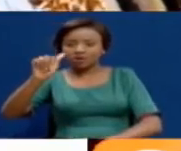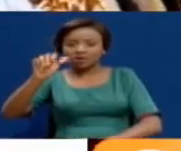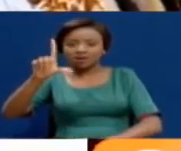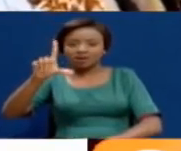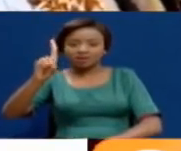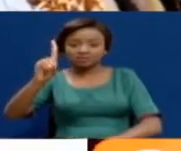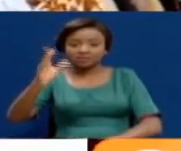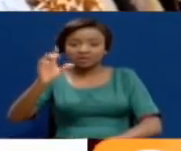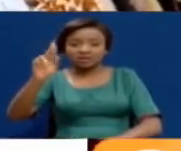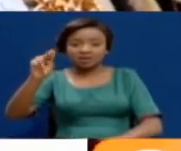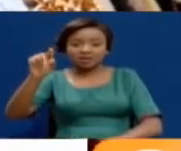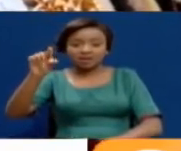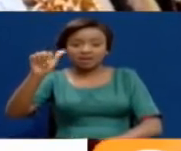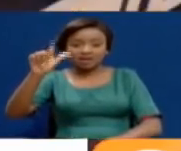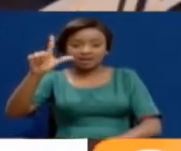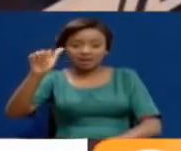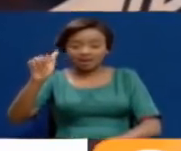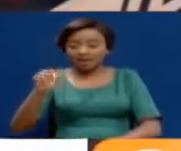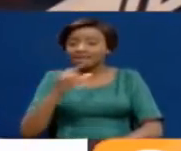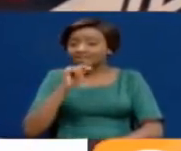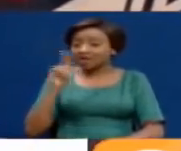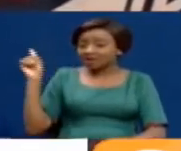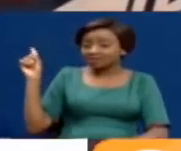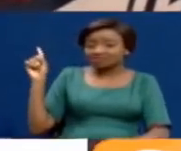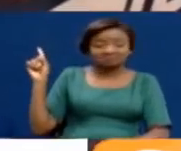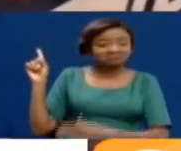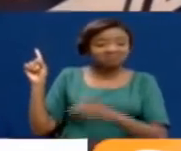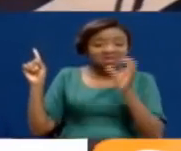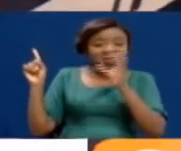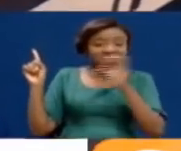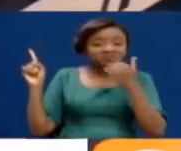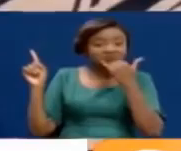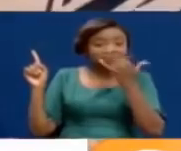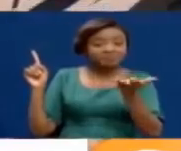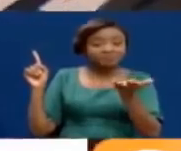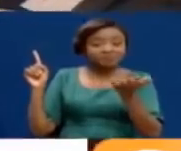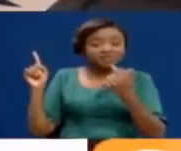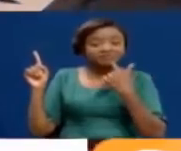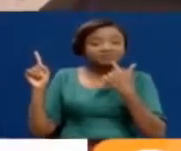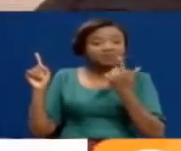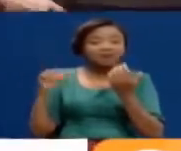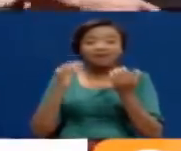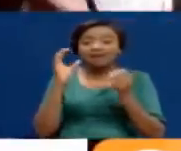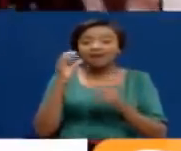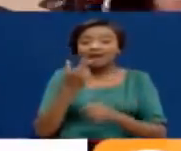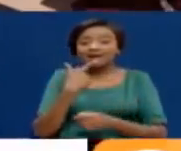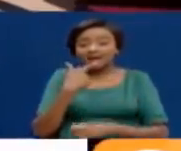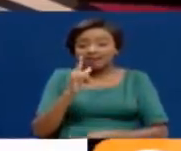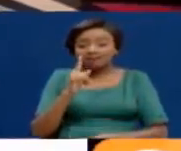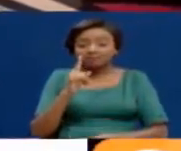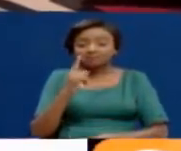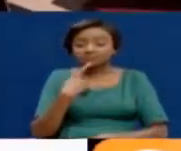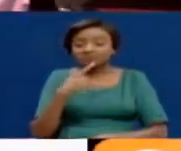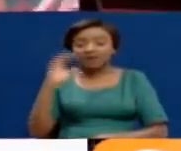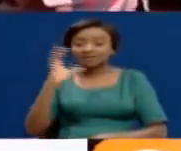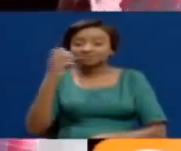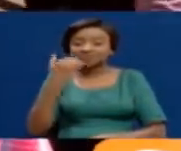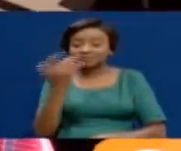Ngugi ameshindwa kuvutia wateja. Ya leo hakuna biashara, iko chini sana. Niligia saa